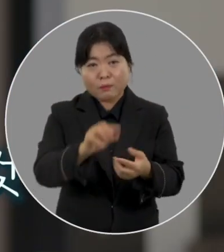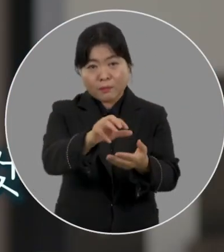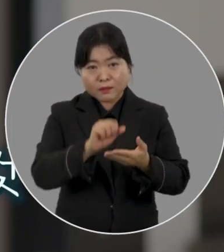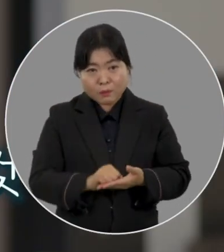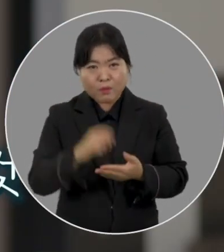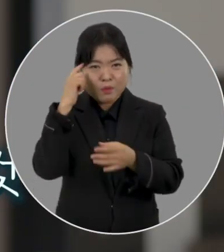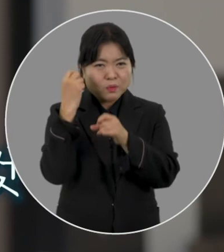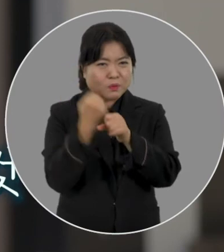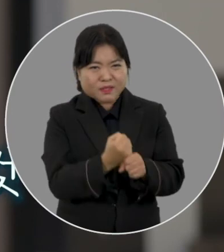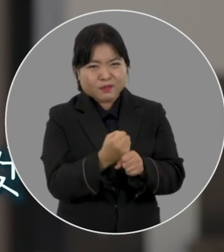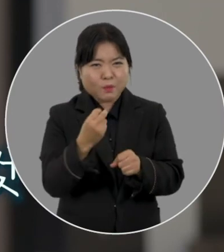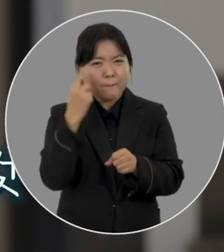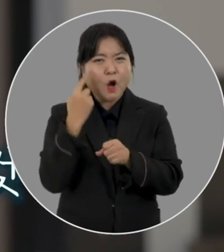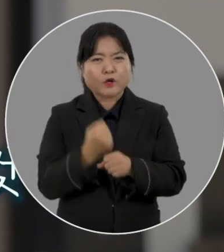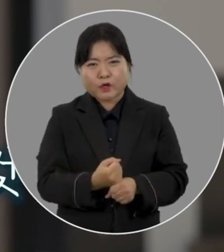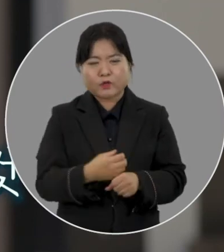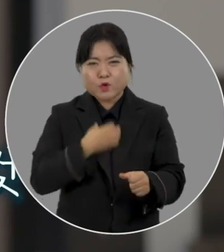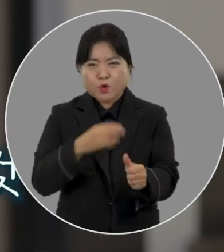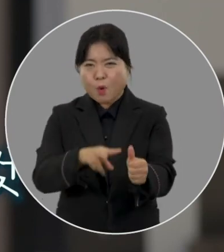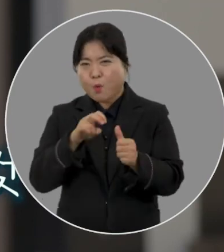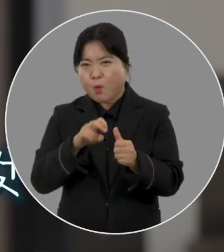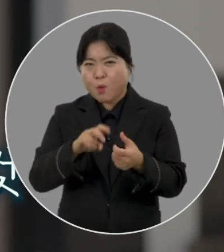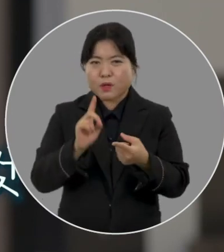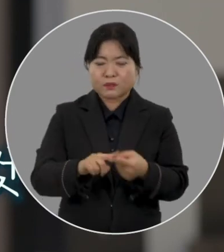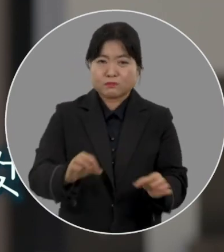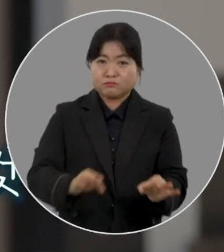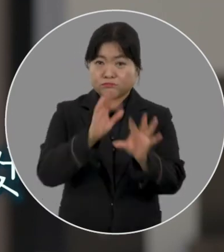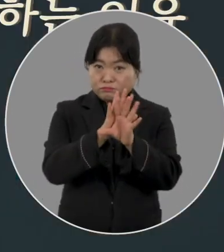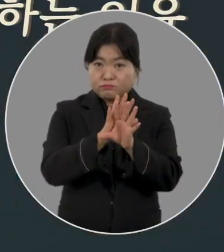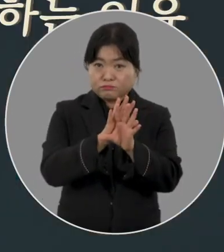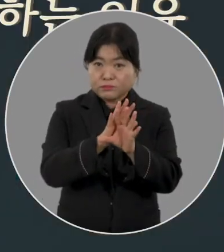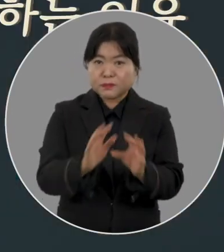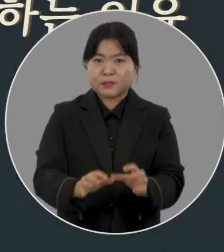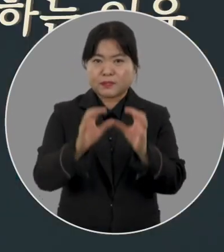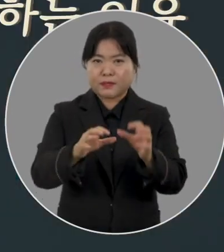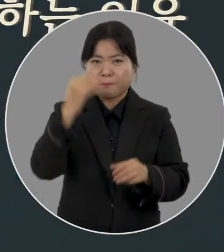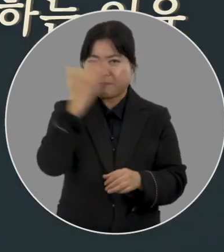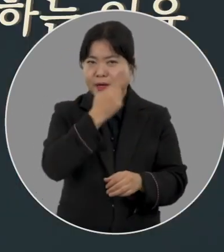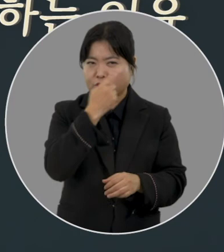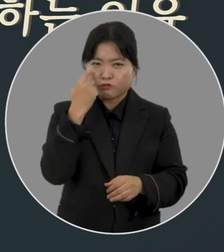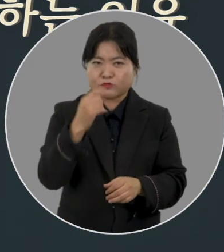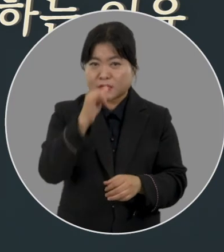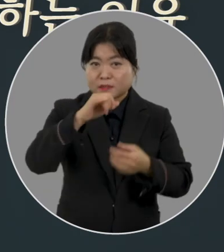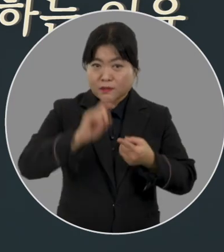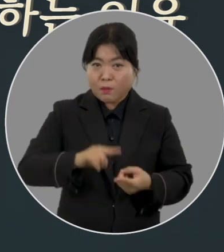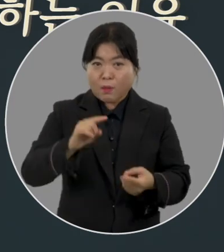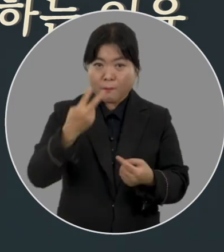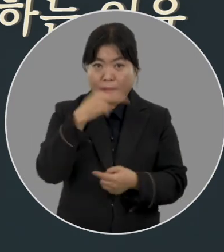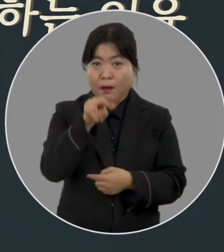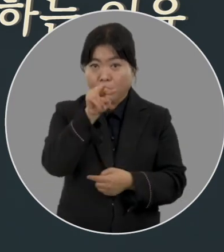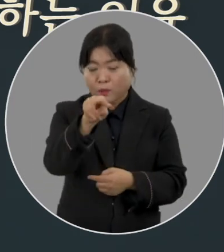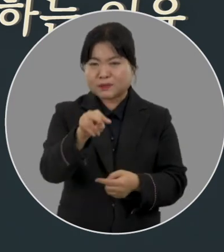이 고정관념과 편견과 혐오의 장벽을 뛰어넘고 세상을 맑은 눈으로 있는 그대로